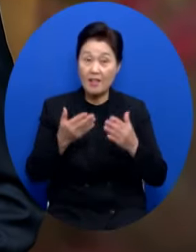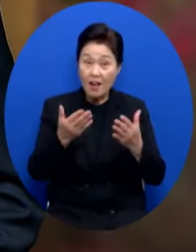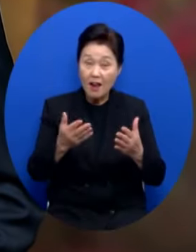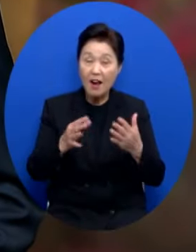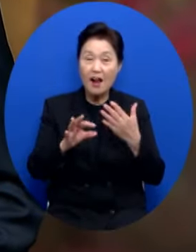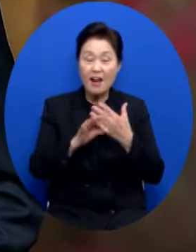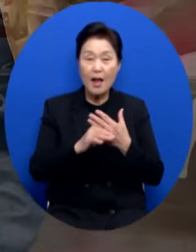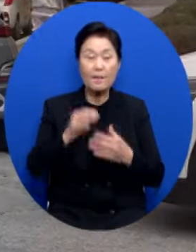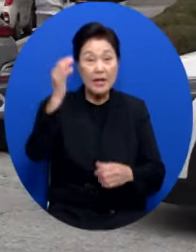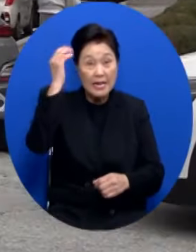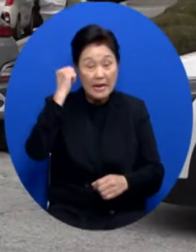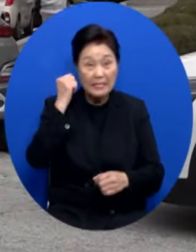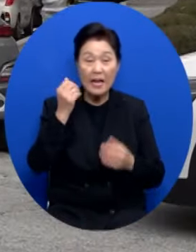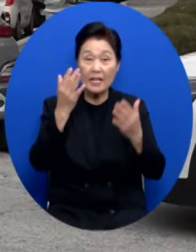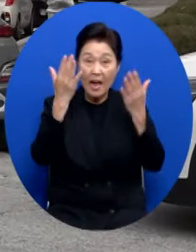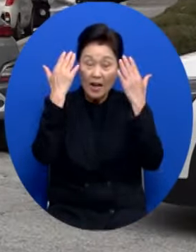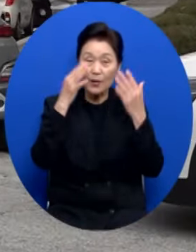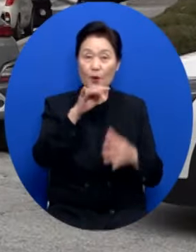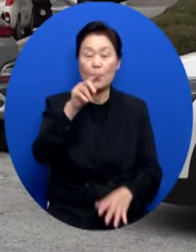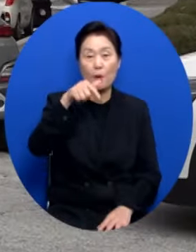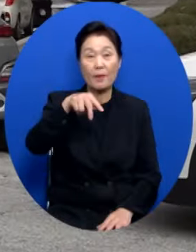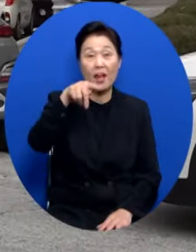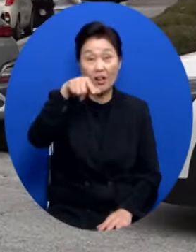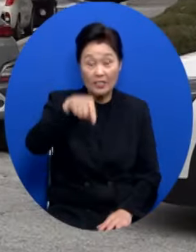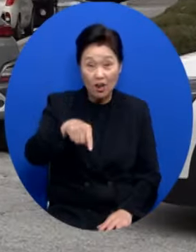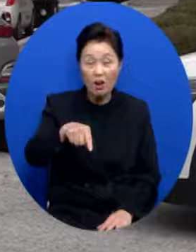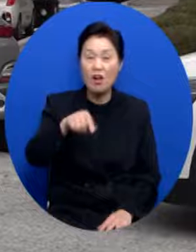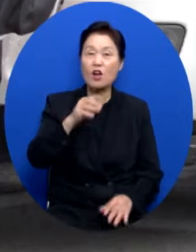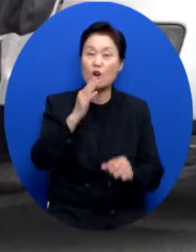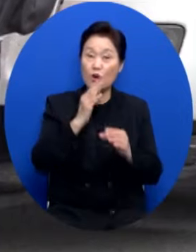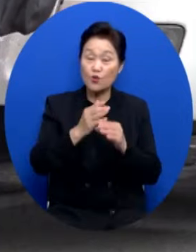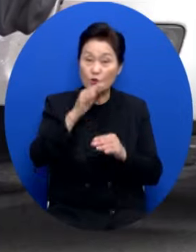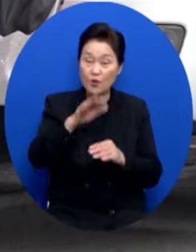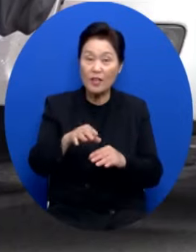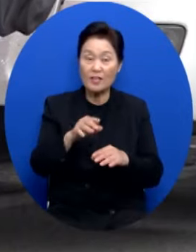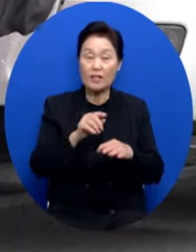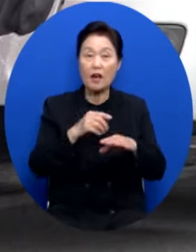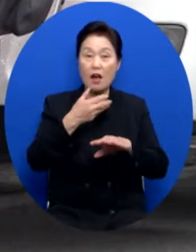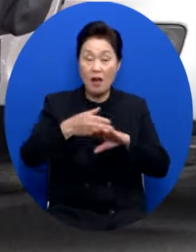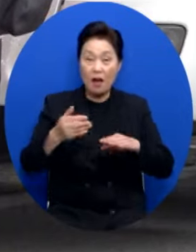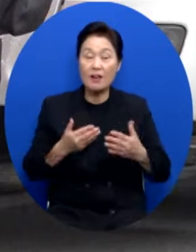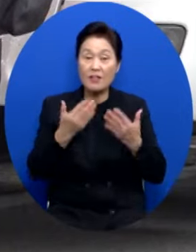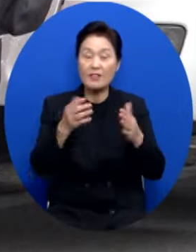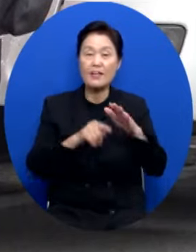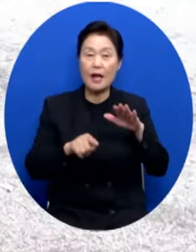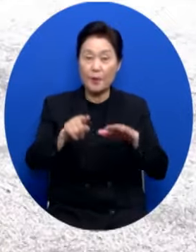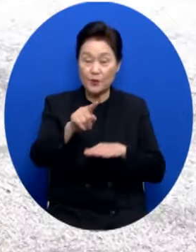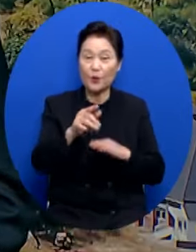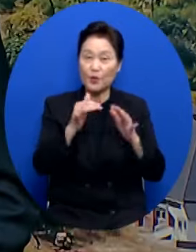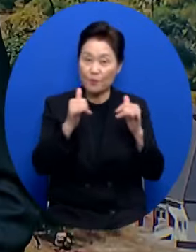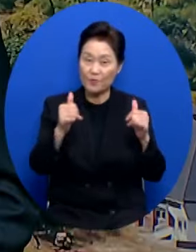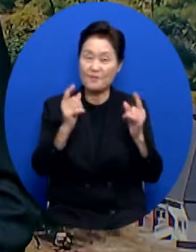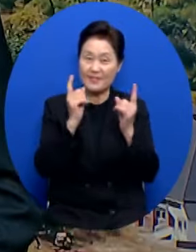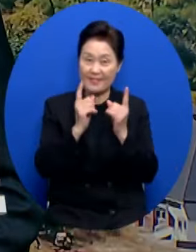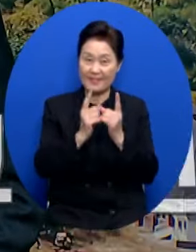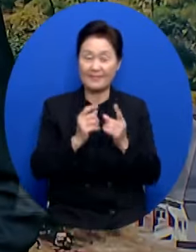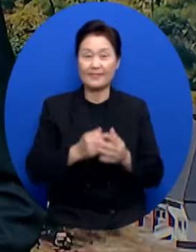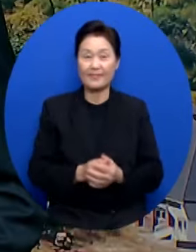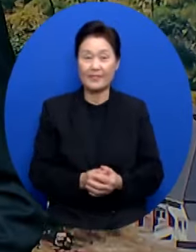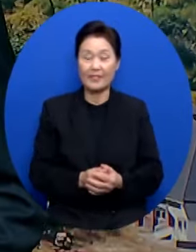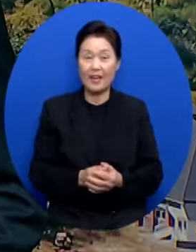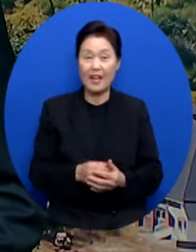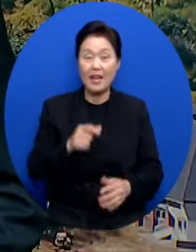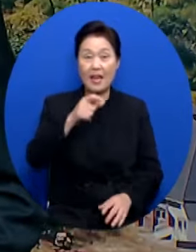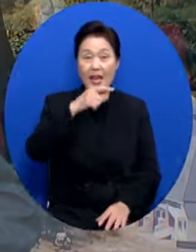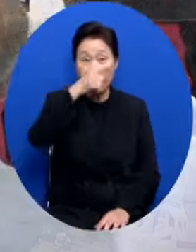헌혈운동하면 빼놓을 수 없는 캠퍼스가 바로 백석대학교입니다. 헌혈에 앞장서고 있는 백석인들을 만나봤습니다.